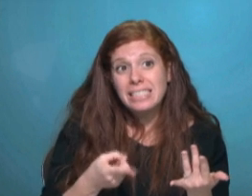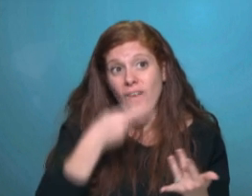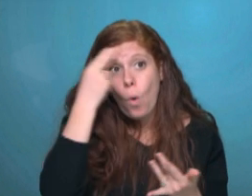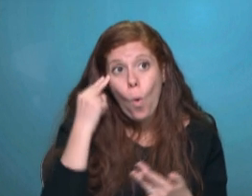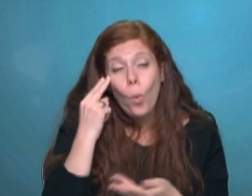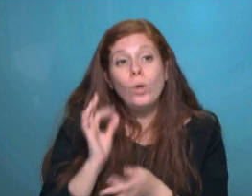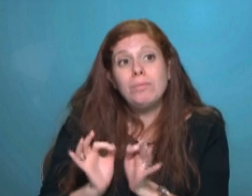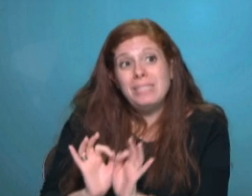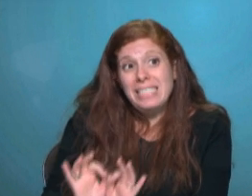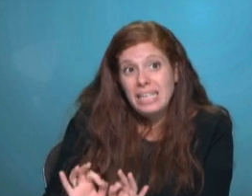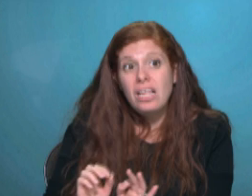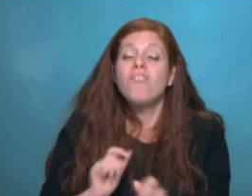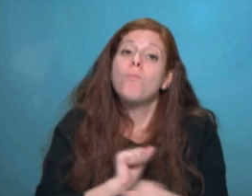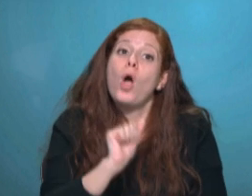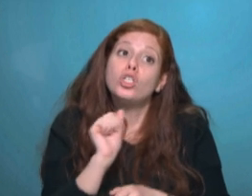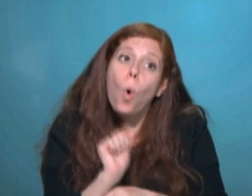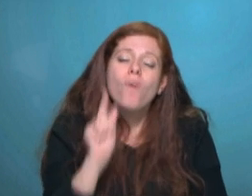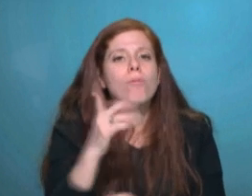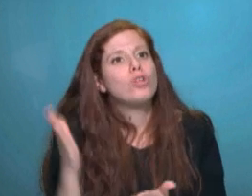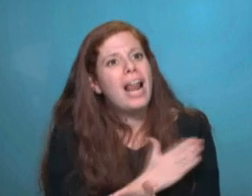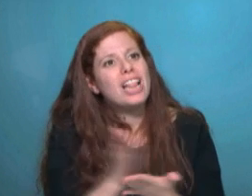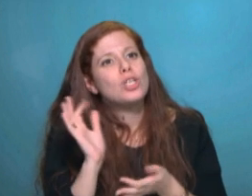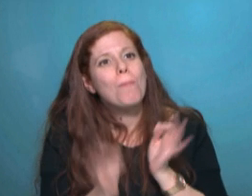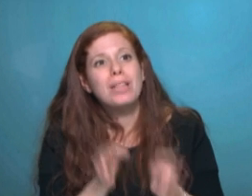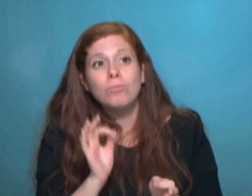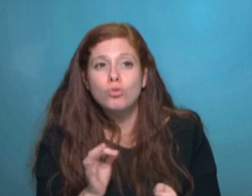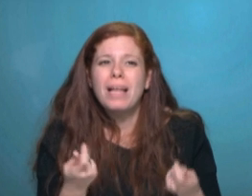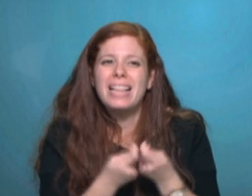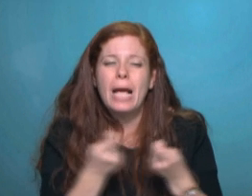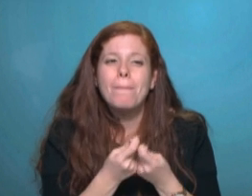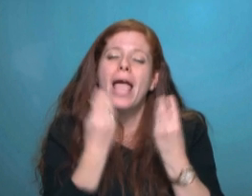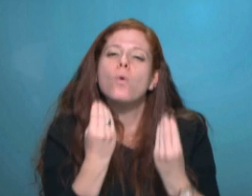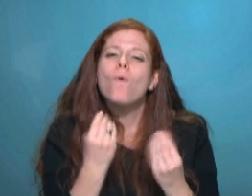אם הוגש בגינו ערעור, ואם יש החלטה של בית המשפט בדבר עיכוב ביצועו.